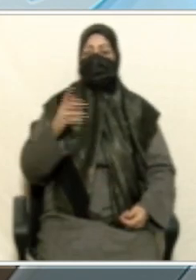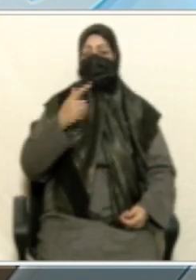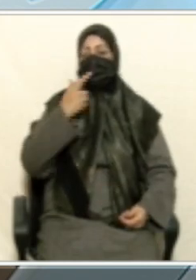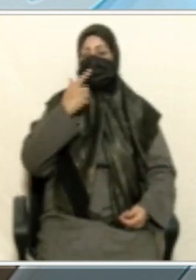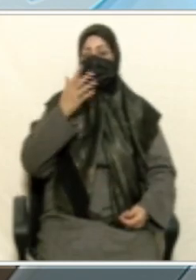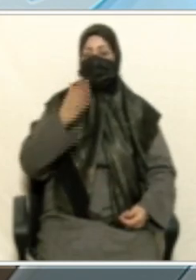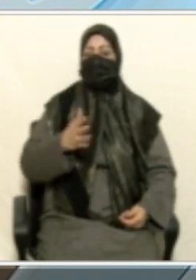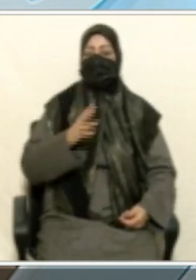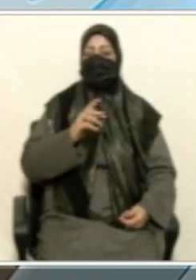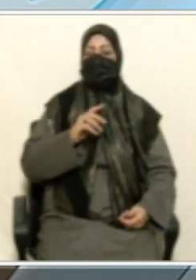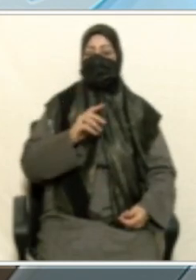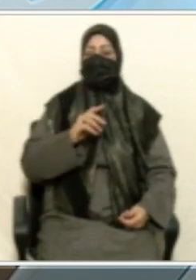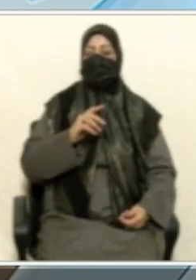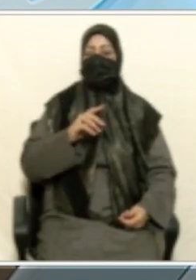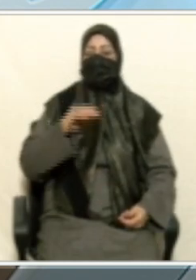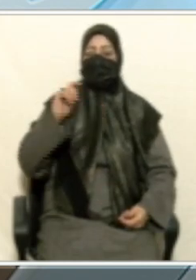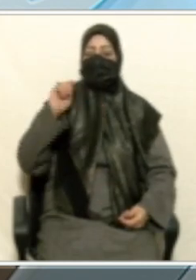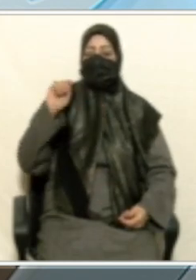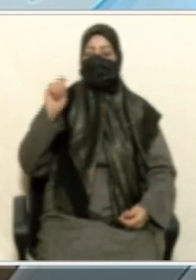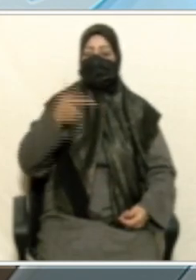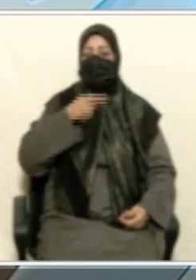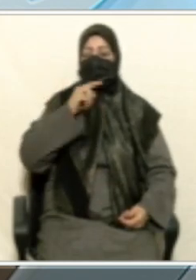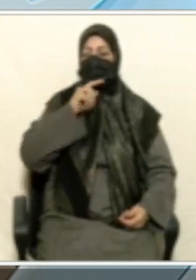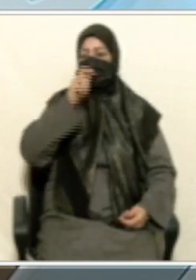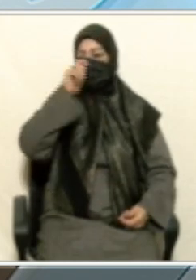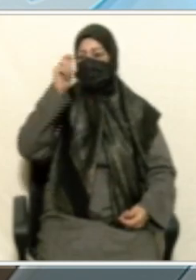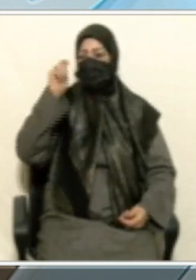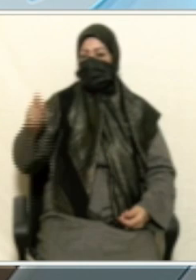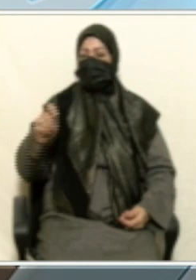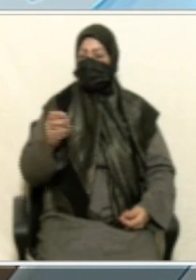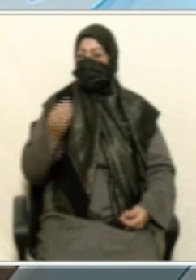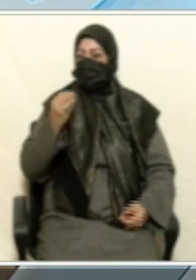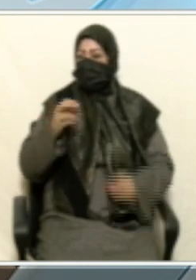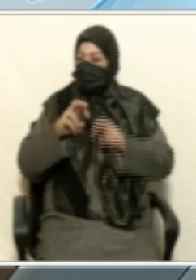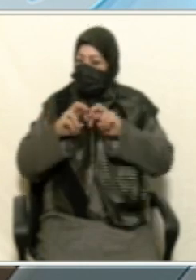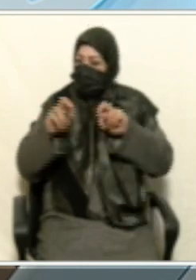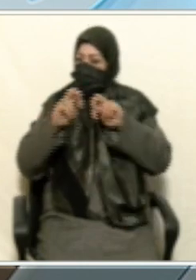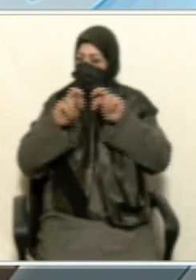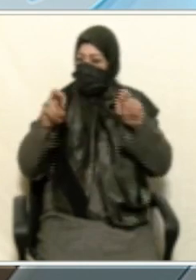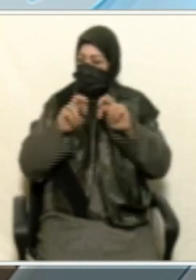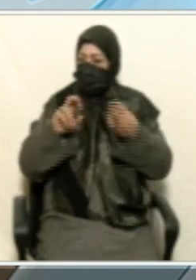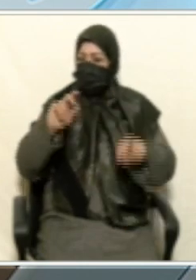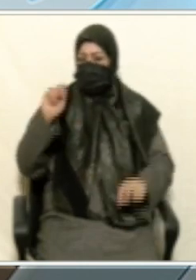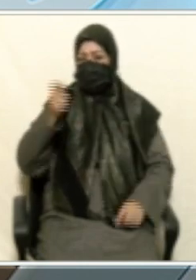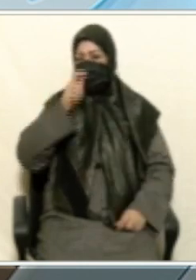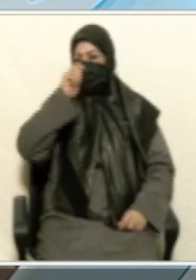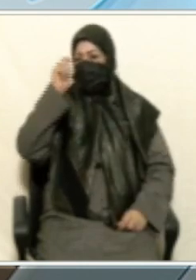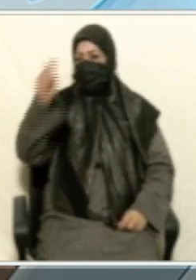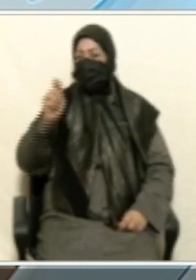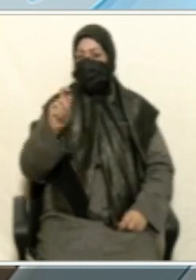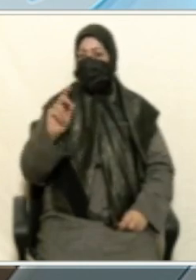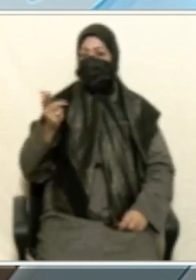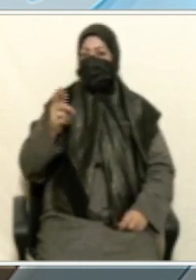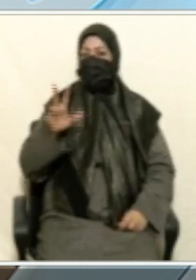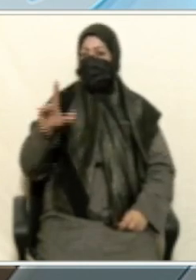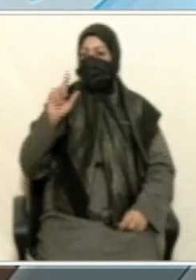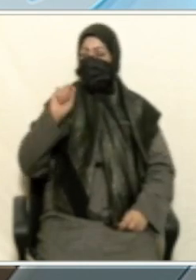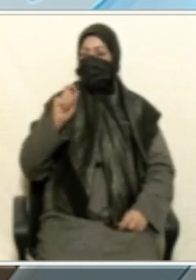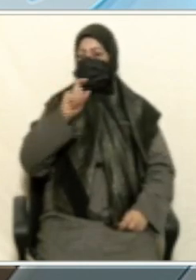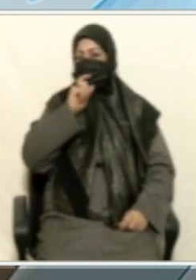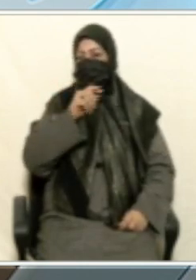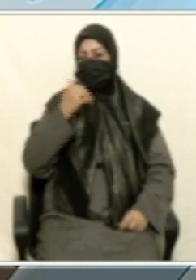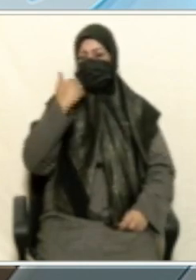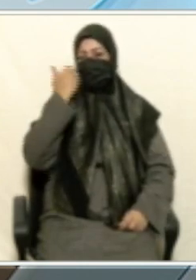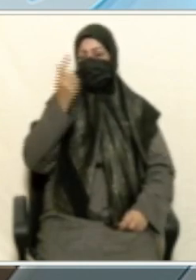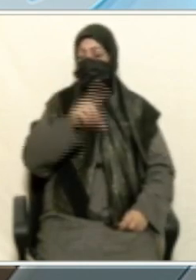التهمة وفي أمور كبيرة جليلة، والواجب على مثل هؤلاء أن يتريثوا،